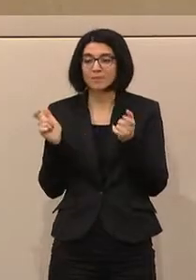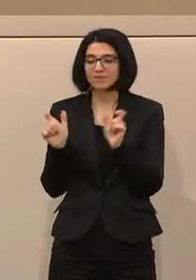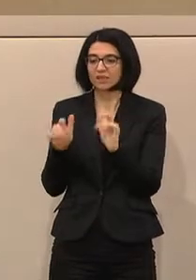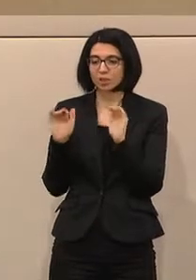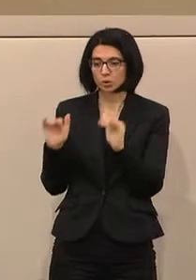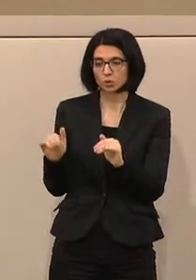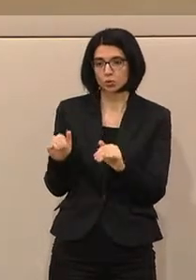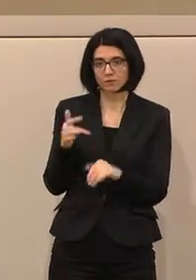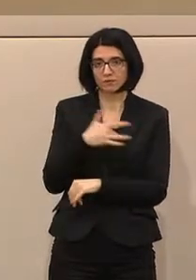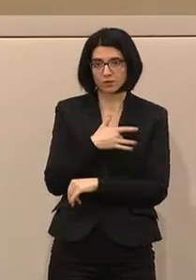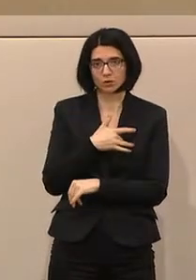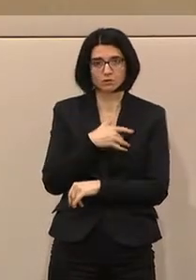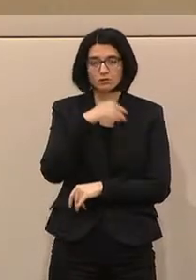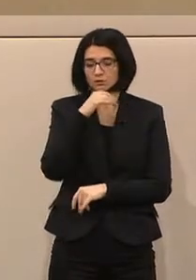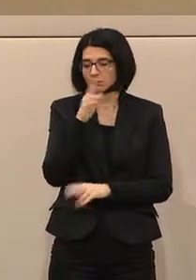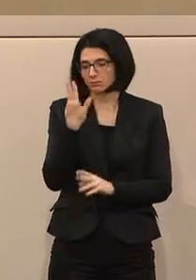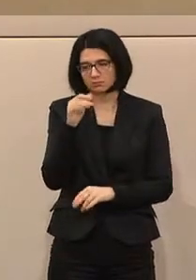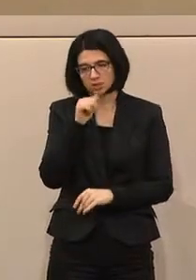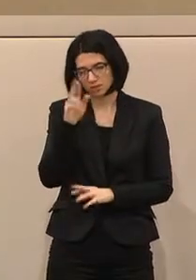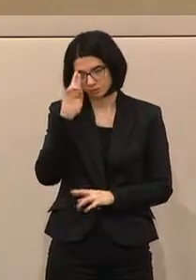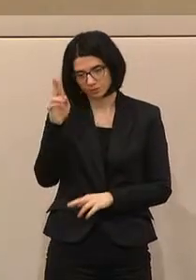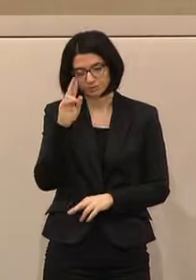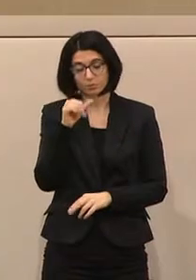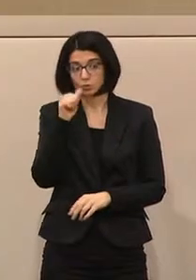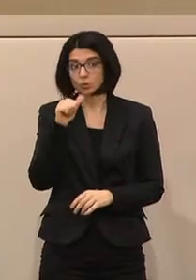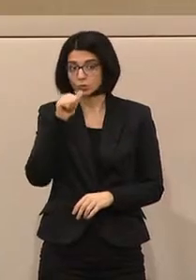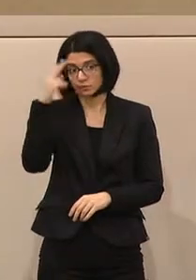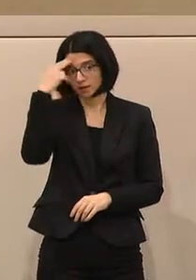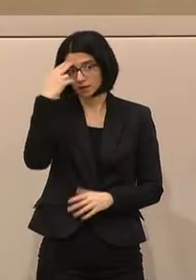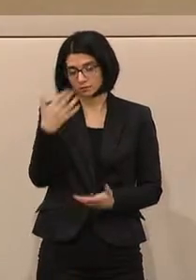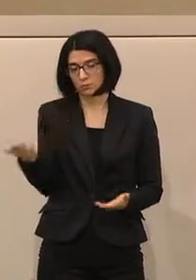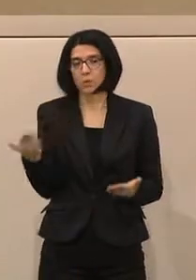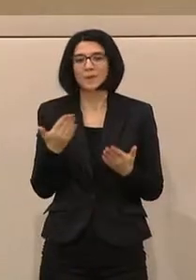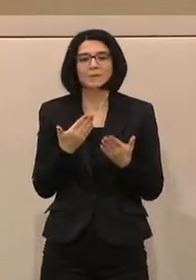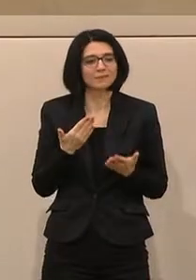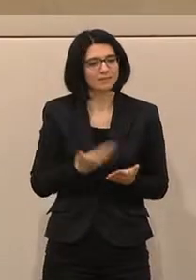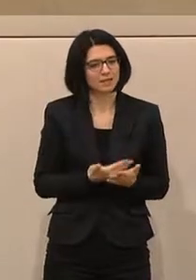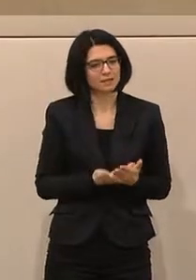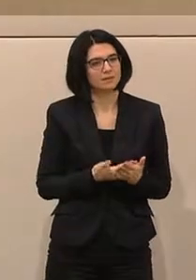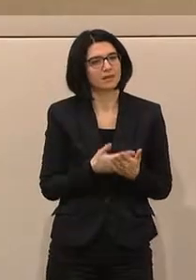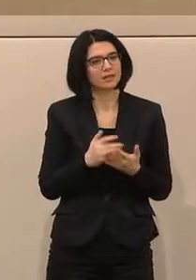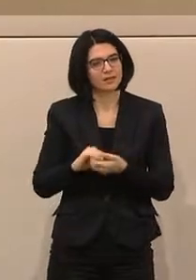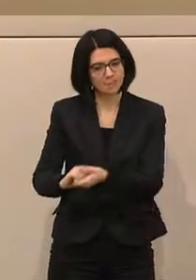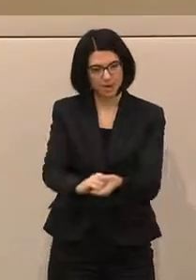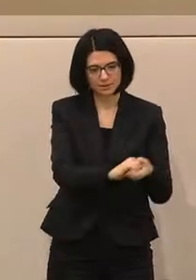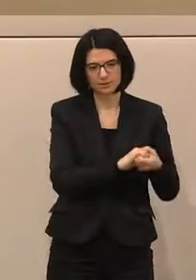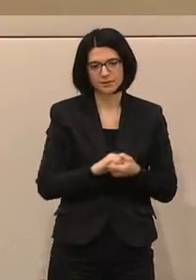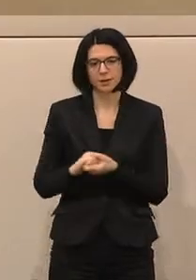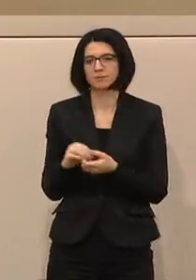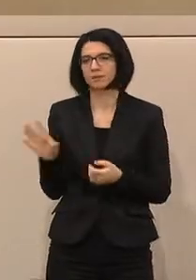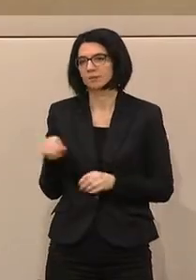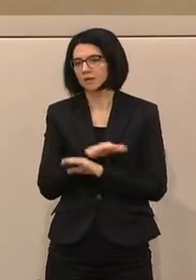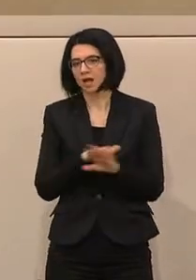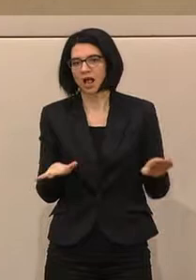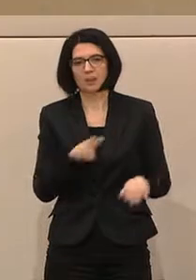der Bevölkerung nicht gewährleistet und auch nicht bekannt ist. Und daher haben wir gemeinsam mit Ihnen, mit allen Parteien in